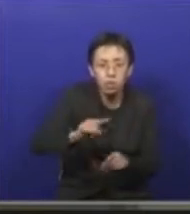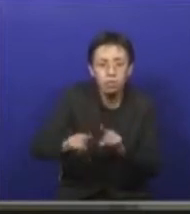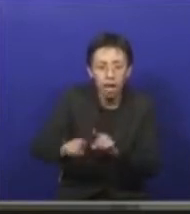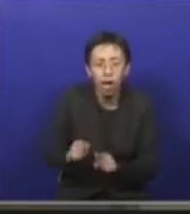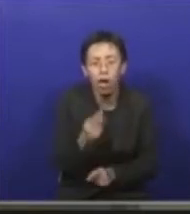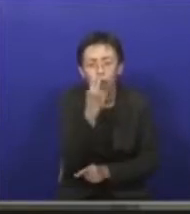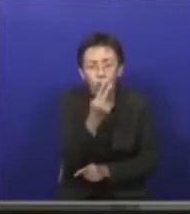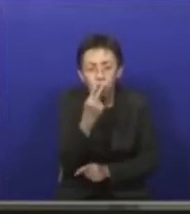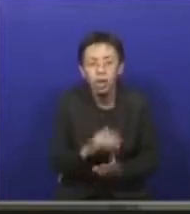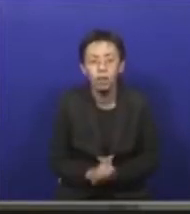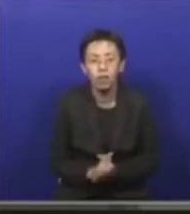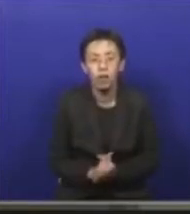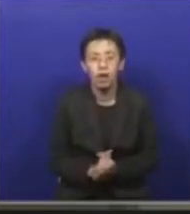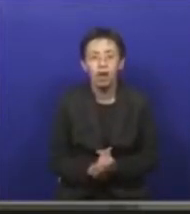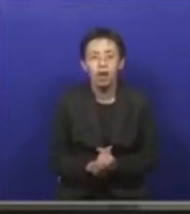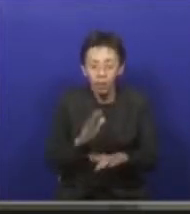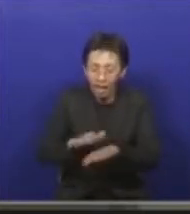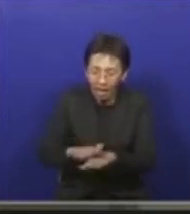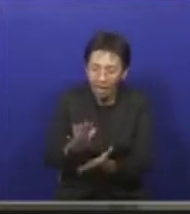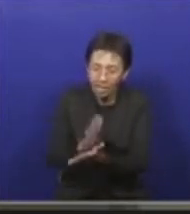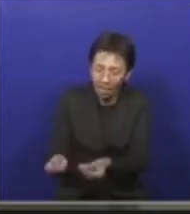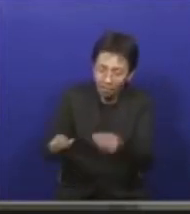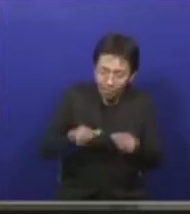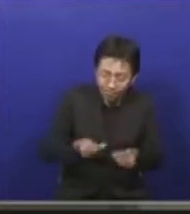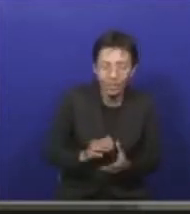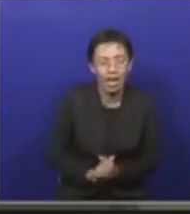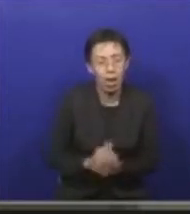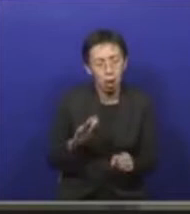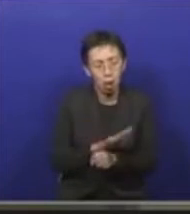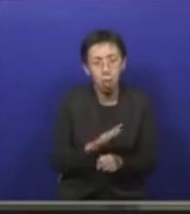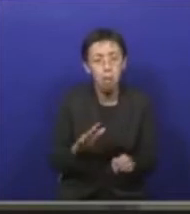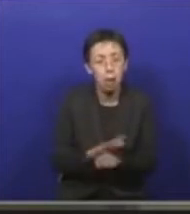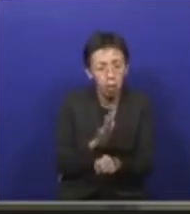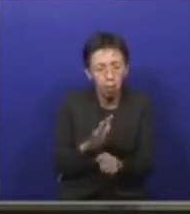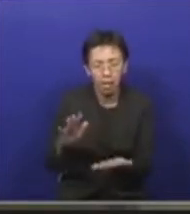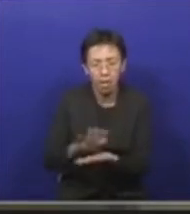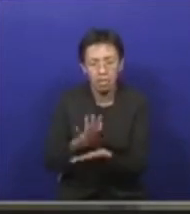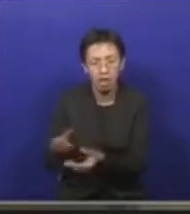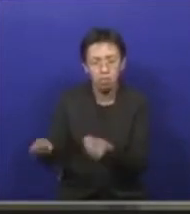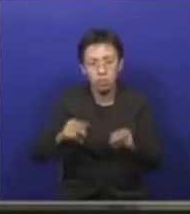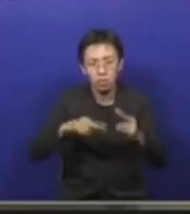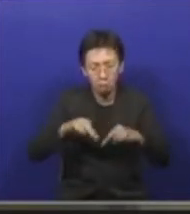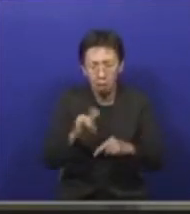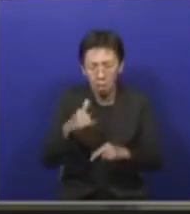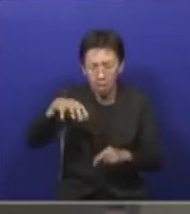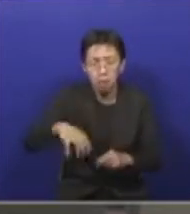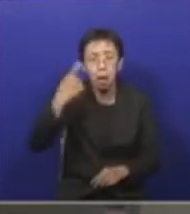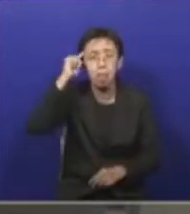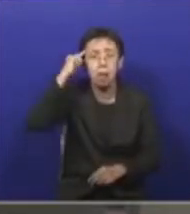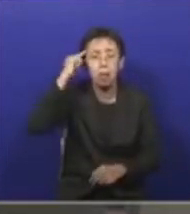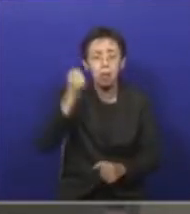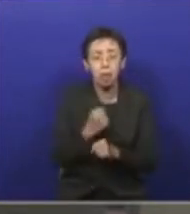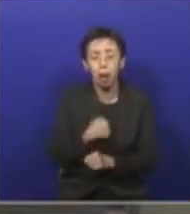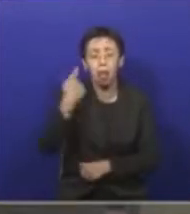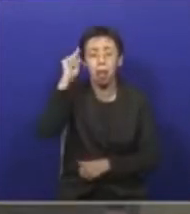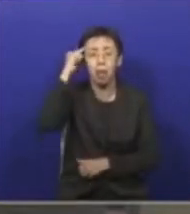ทีเรียกทีก็ได้เอกสารตอบกลับมาทีครบบ้างไม่ครบบ้างหรือเจอบางหน่วยงานทำเป็นไม่รู้ไม่ชี้เลือ